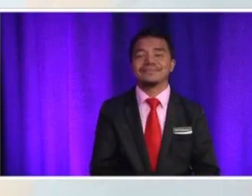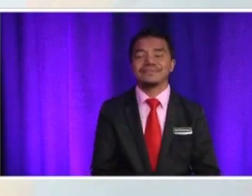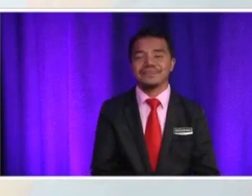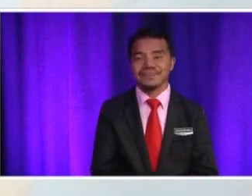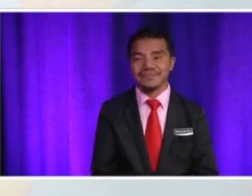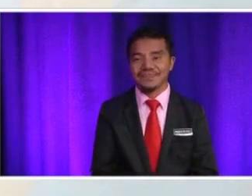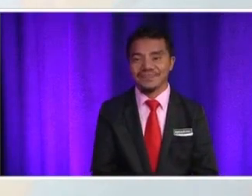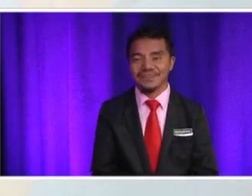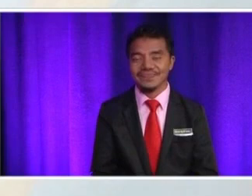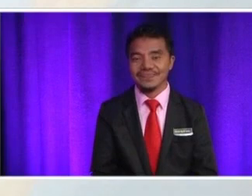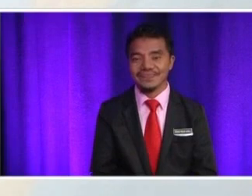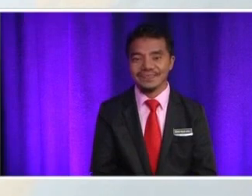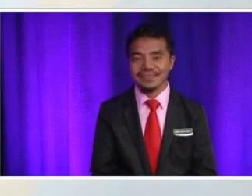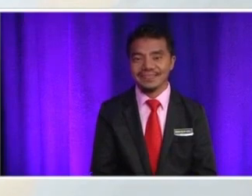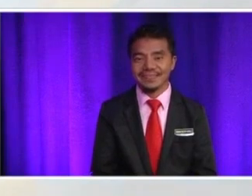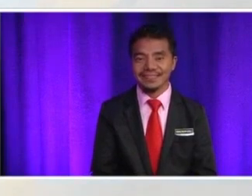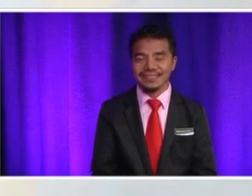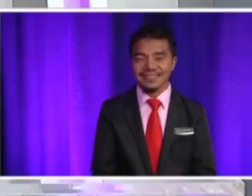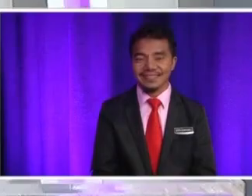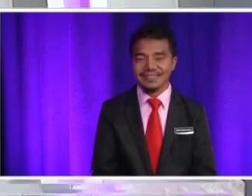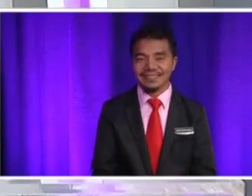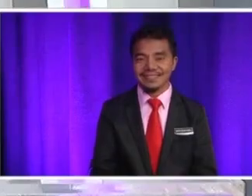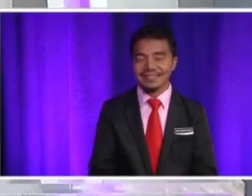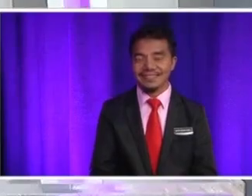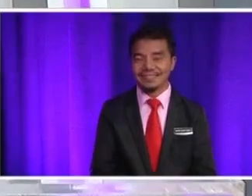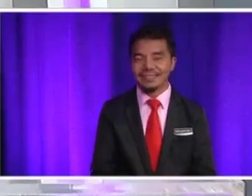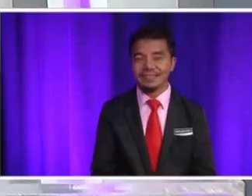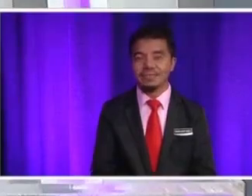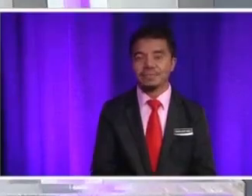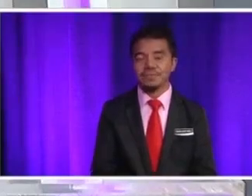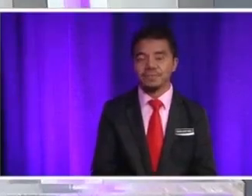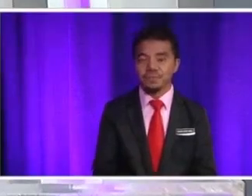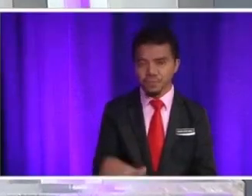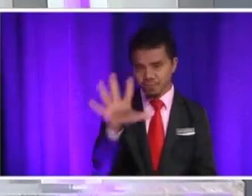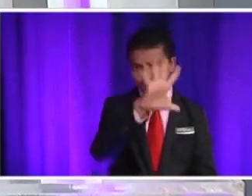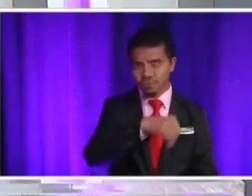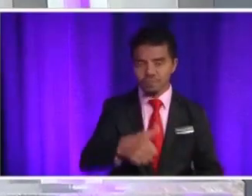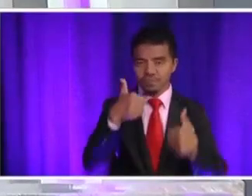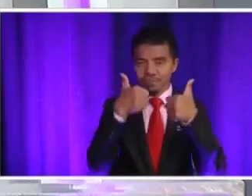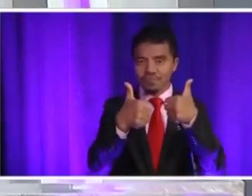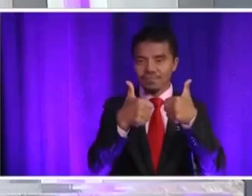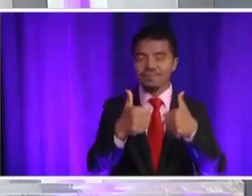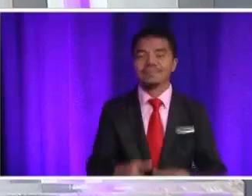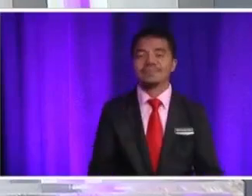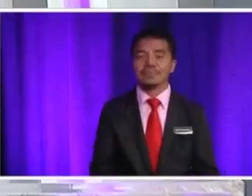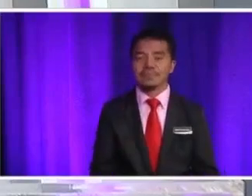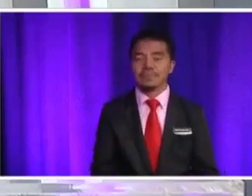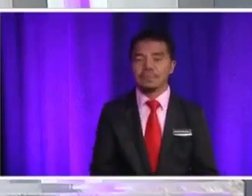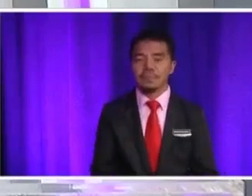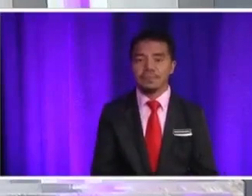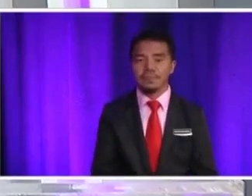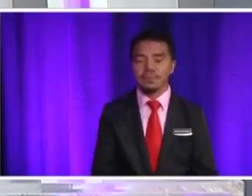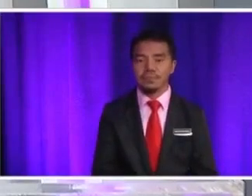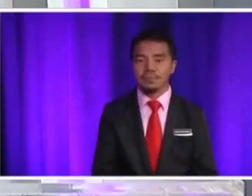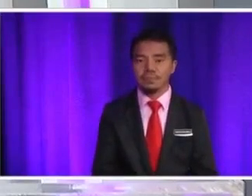Terbaik macam ni lah murid-murid SMK Perempuan Methodist Kuala Lumpur. Semuanya hebat-hebat. Baik cikgu, di segmen ini untuk latihan pengukuhannya,